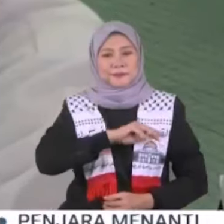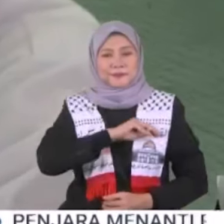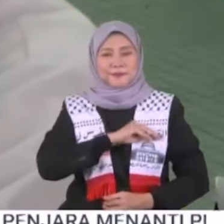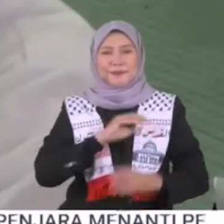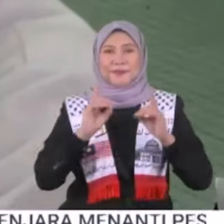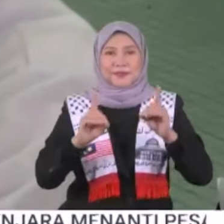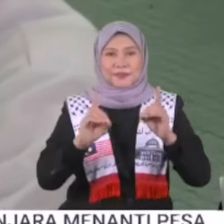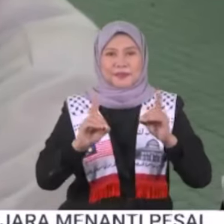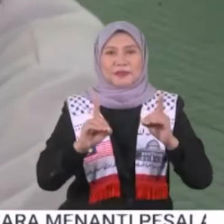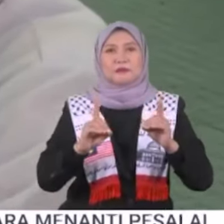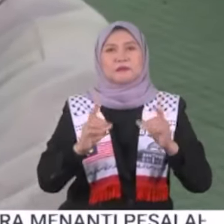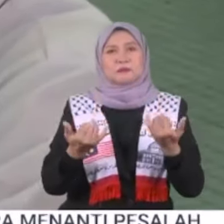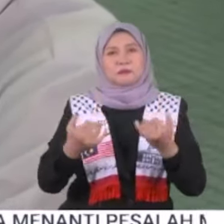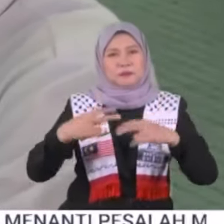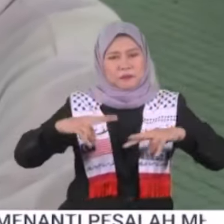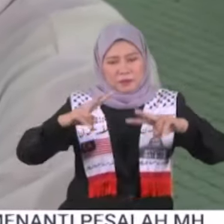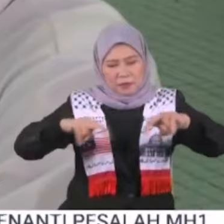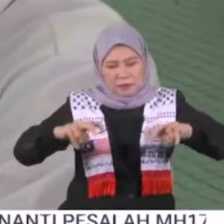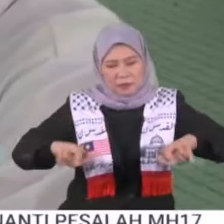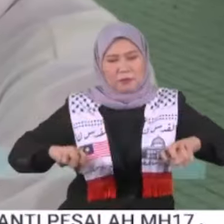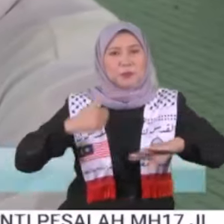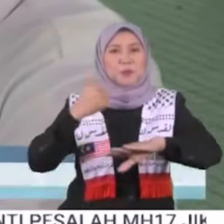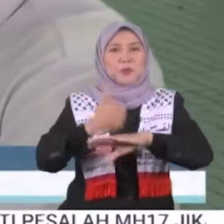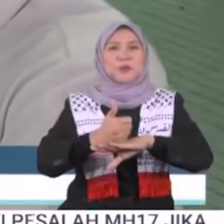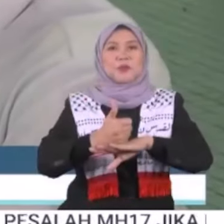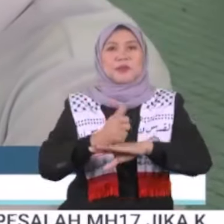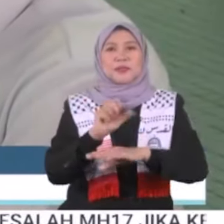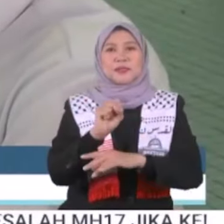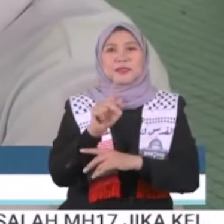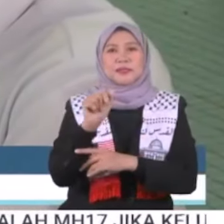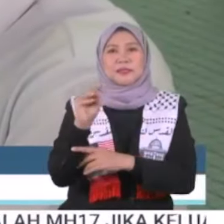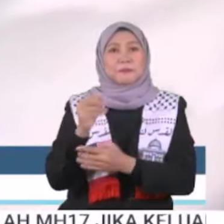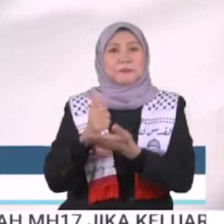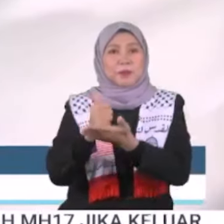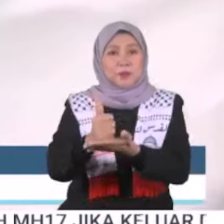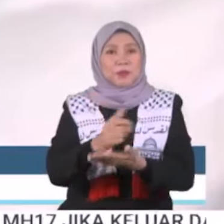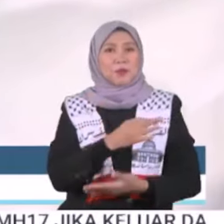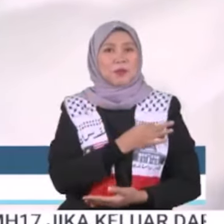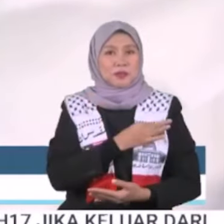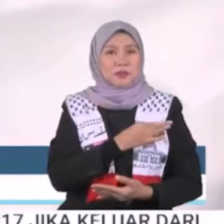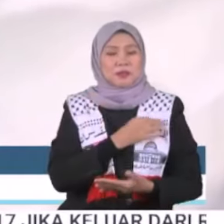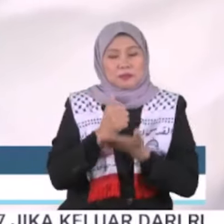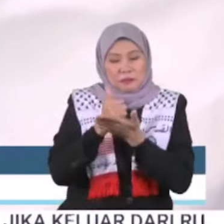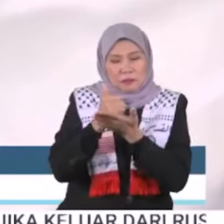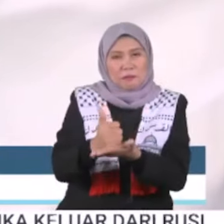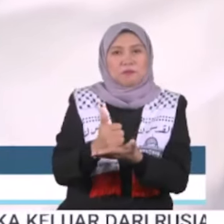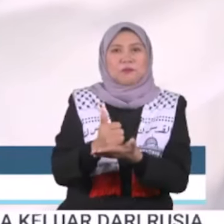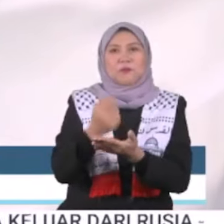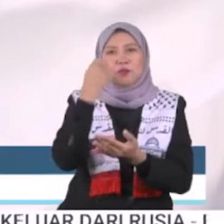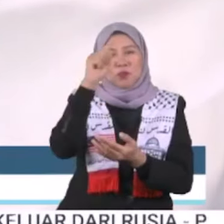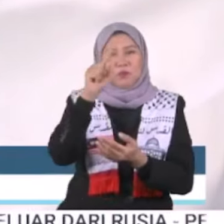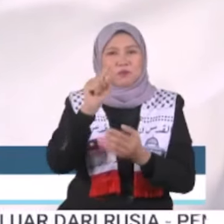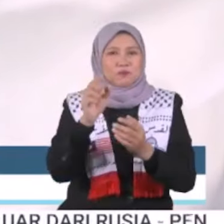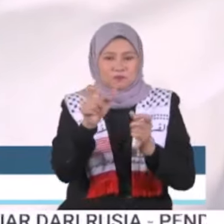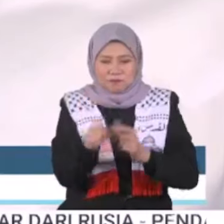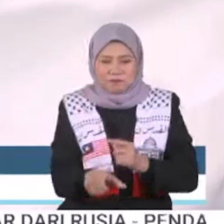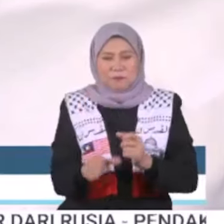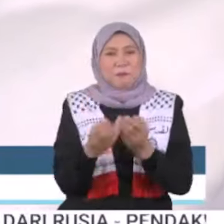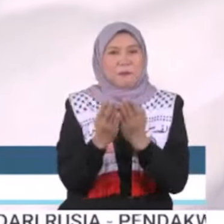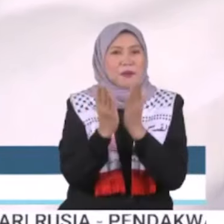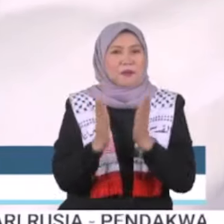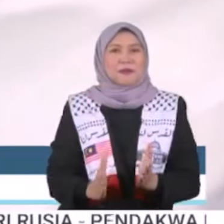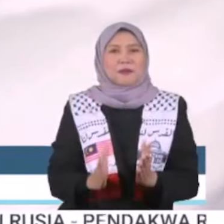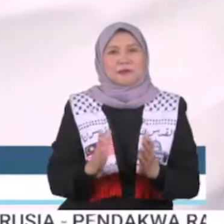Kementerian Pendidikan sedang meneliti cadangan mewujudkan skim bantuan sukarelawan bagi membantu meningkatkan penguasaan murid dalam bahasa Inggeris